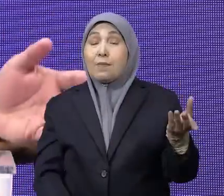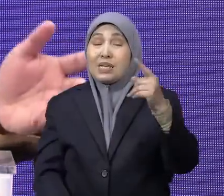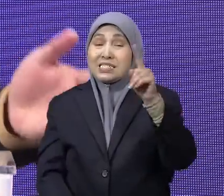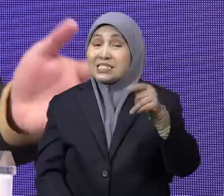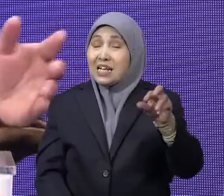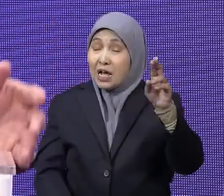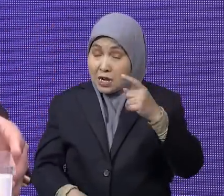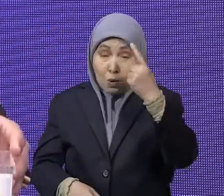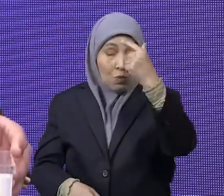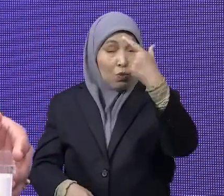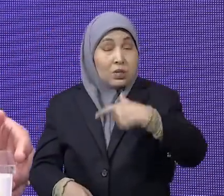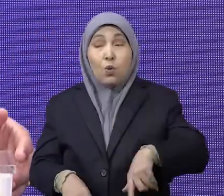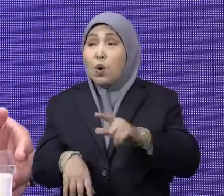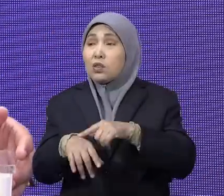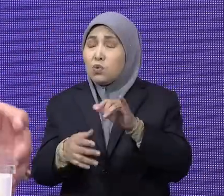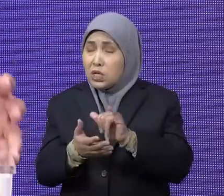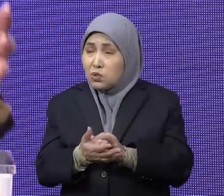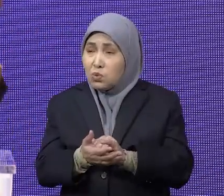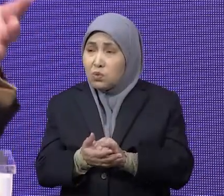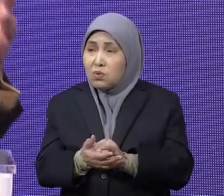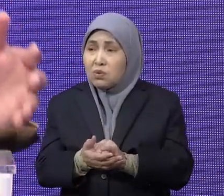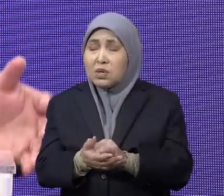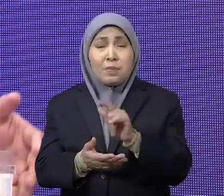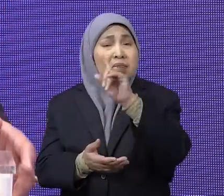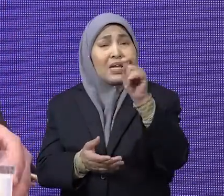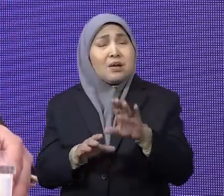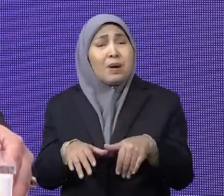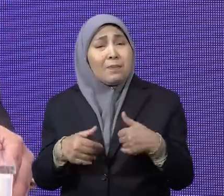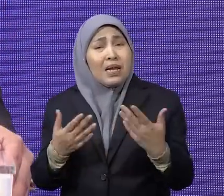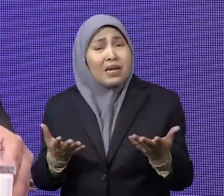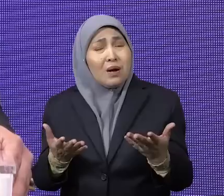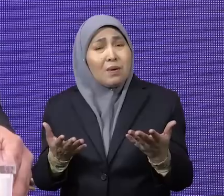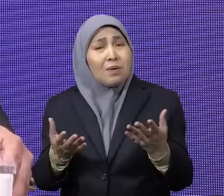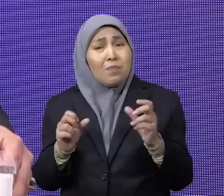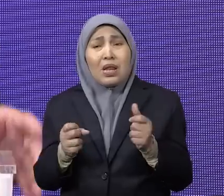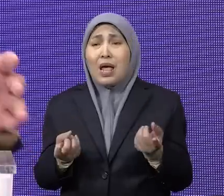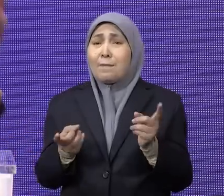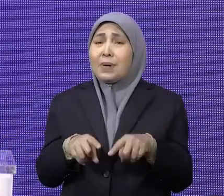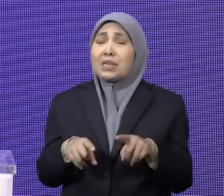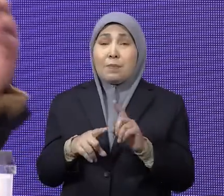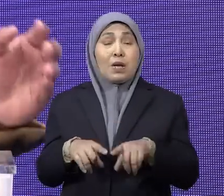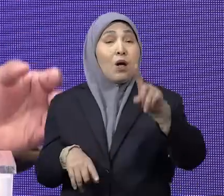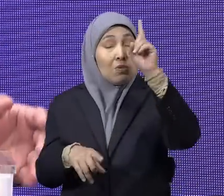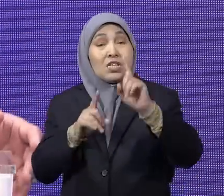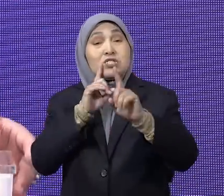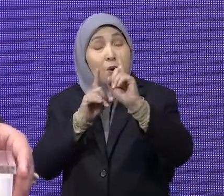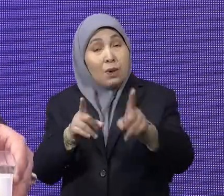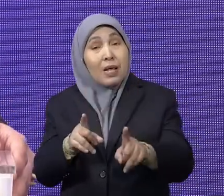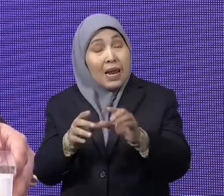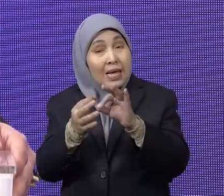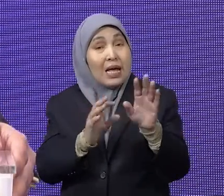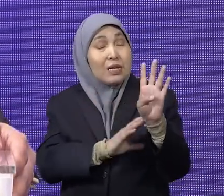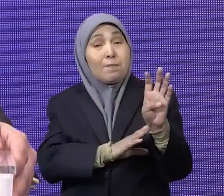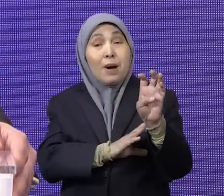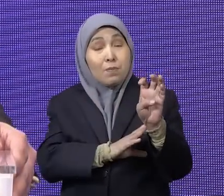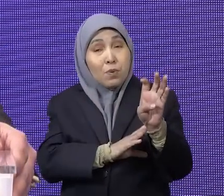anak buat dirinya, pada waktu itu dia bertanyakan bagaimana keadaan itu boleh berlaku. Tetapi Allah jawab dalam ayat yang ke-40, Allah